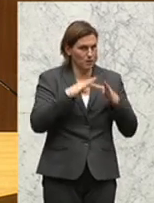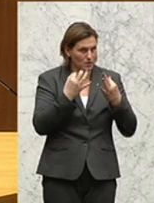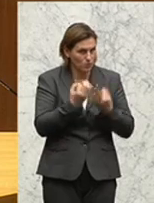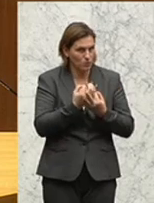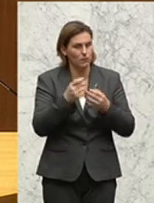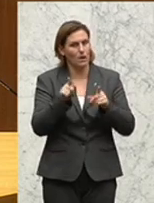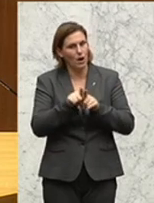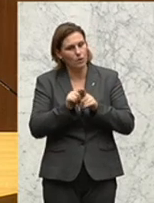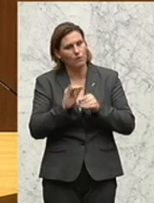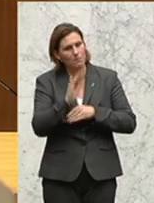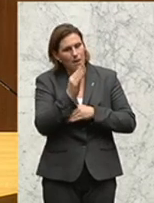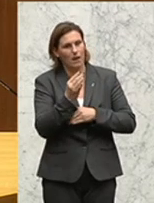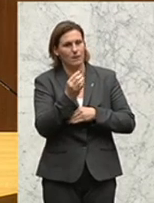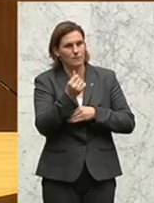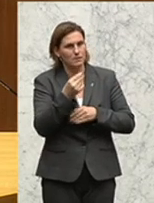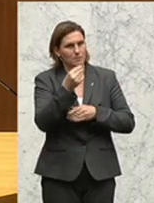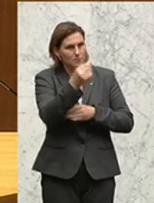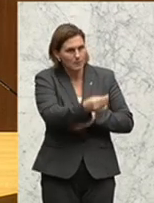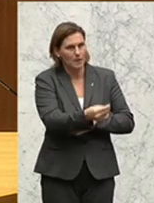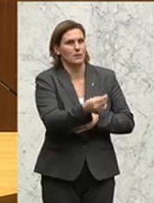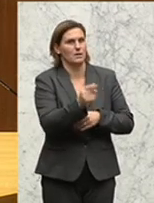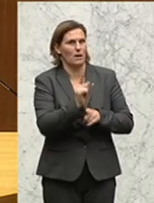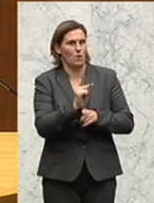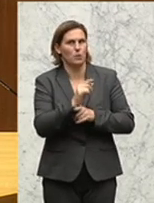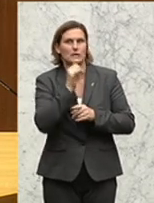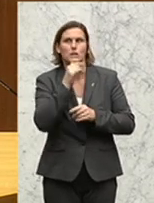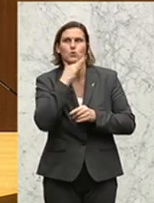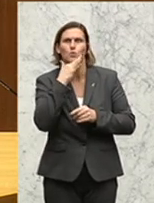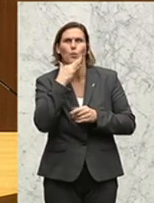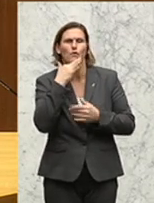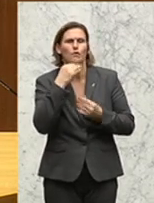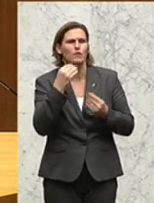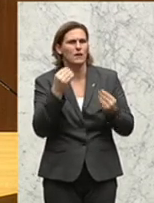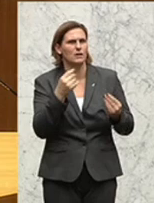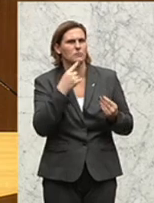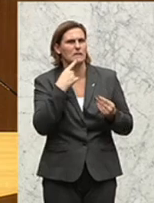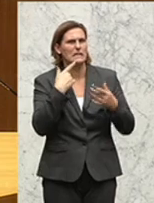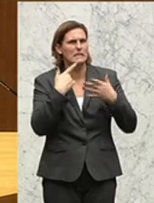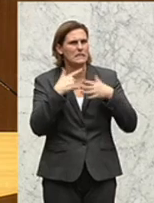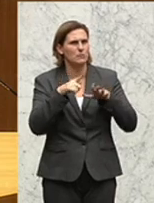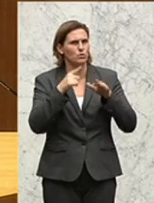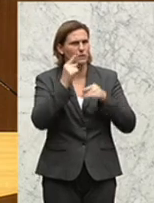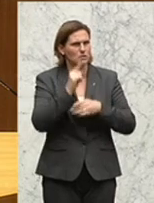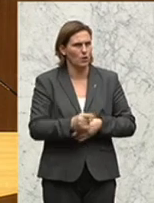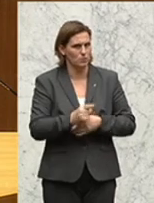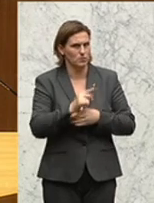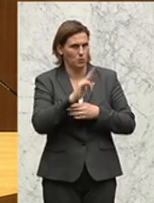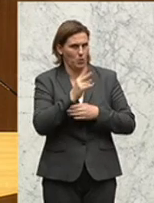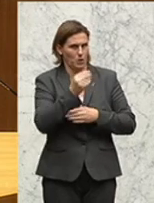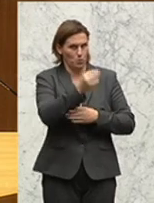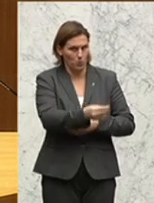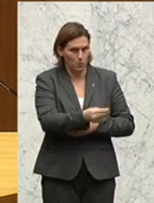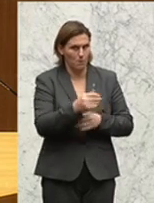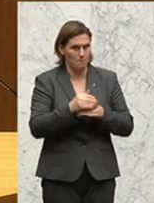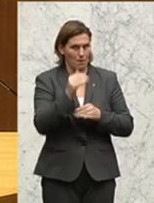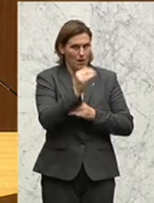entsprechende mehr finanzielle Mittel, und man muss auch dazu sagen, da geht es nicht um sonderlich viel, es geht um sage und schreibe 700.000 Euro, die hier notwendig sind,